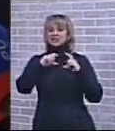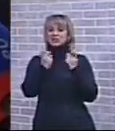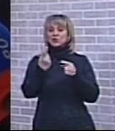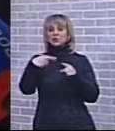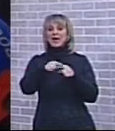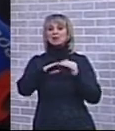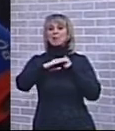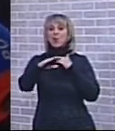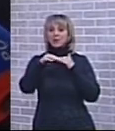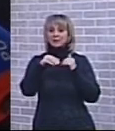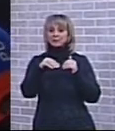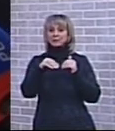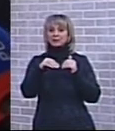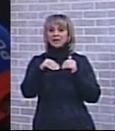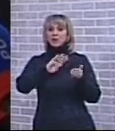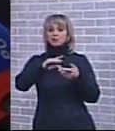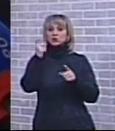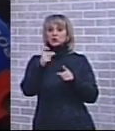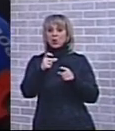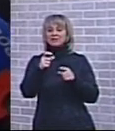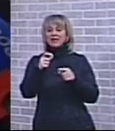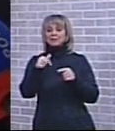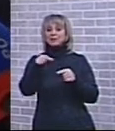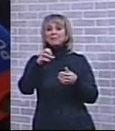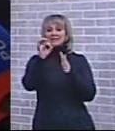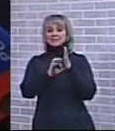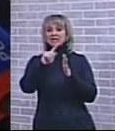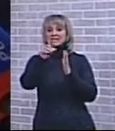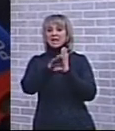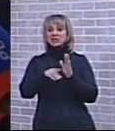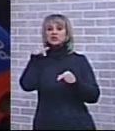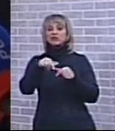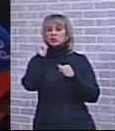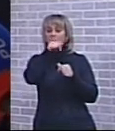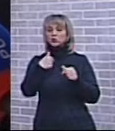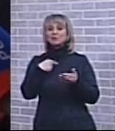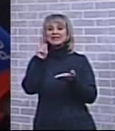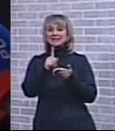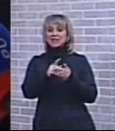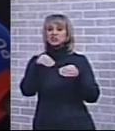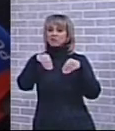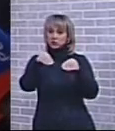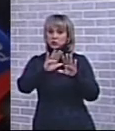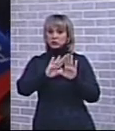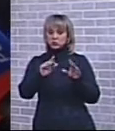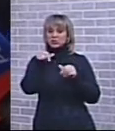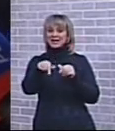– это поле. Безусловно, принципиальная задача в этом году мы должны высадить уже